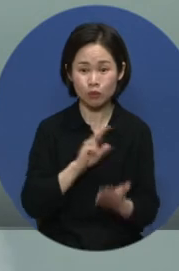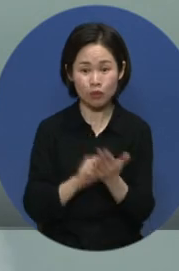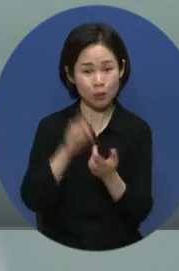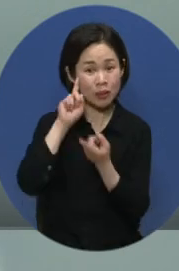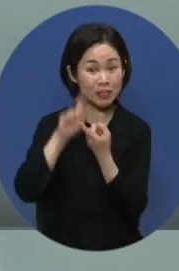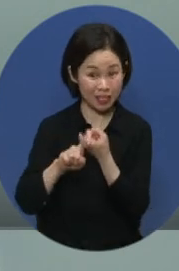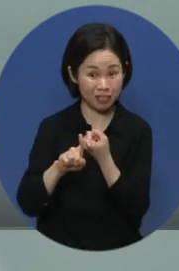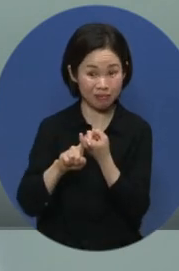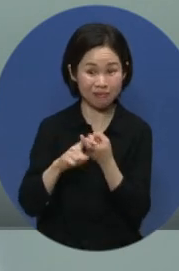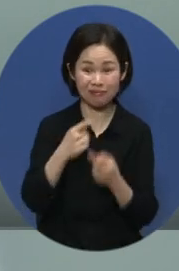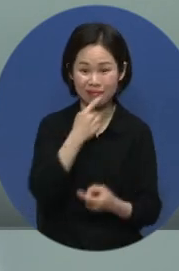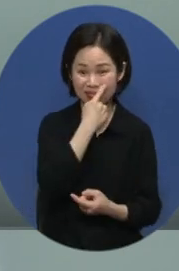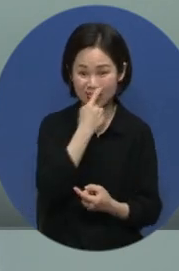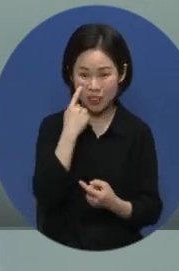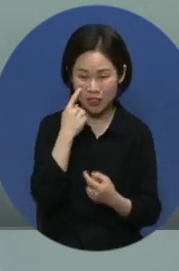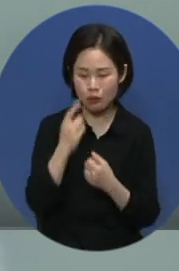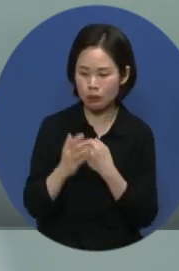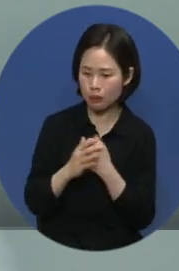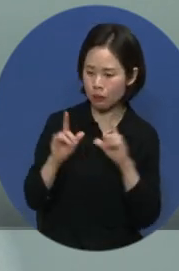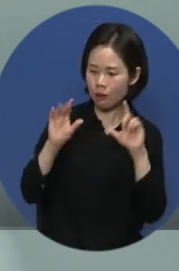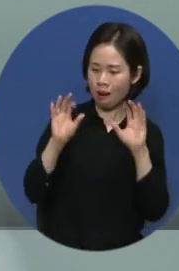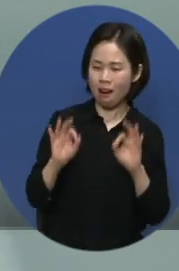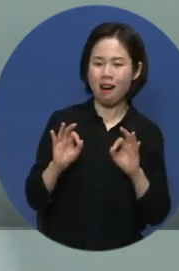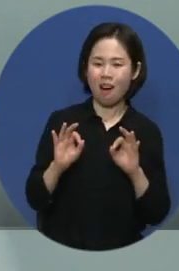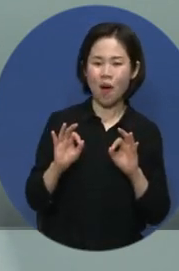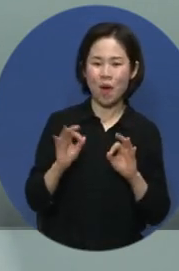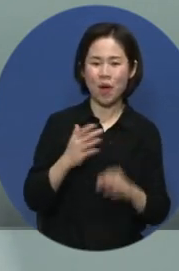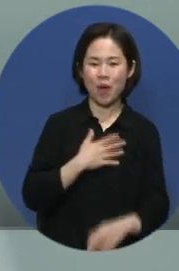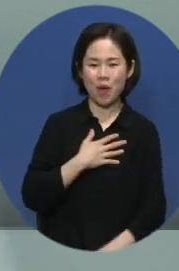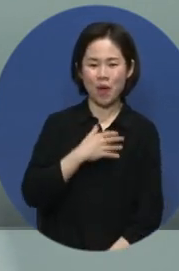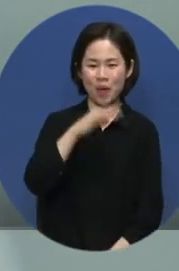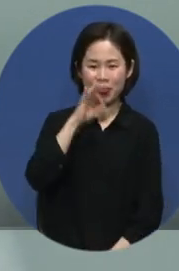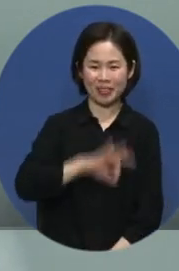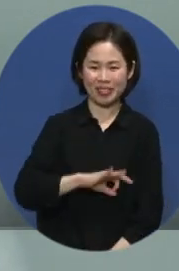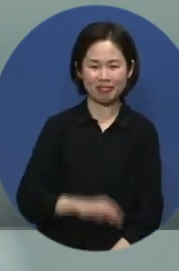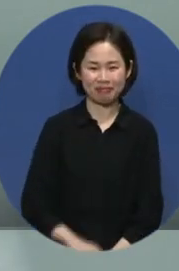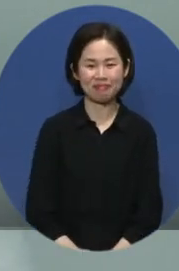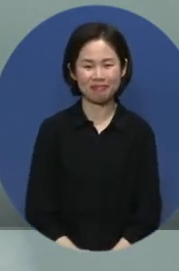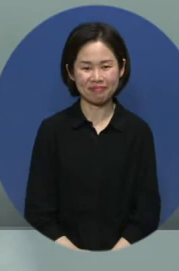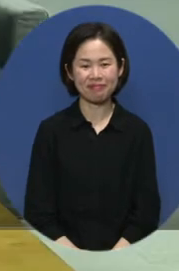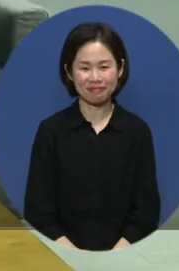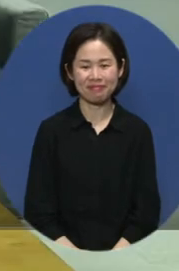같아서 그럴 때 가장 보람을 느끼는 것 같습니다.